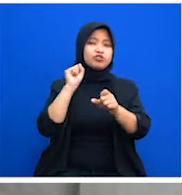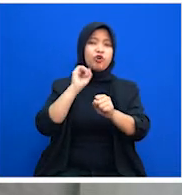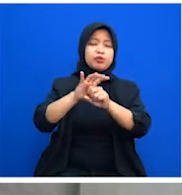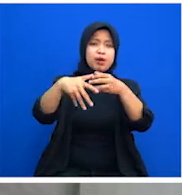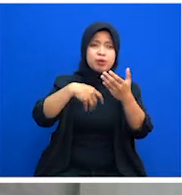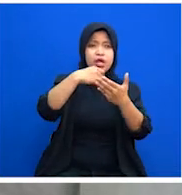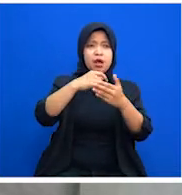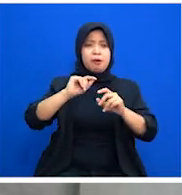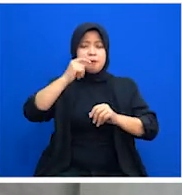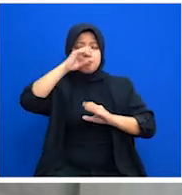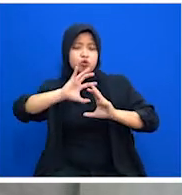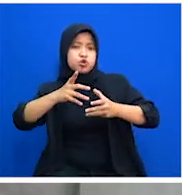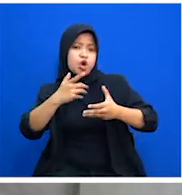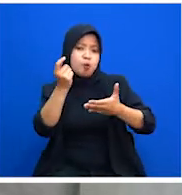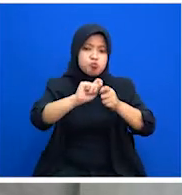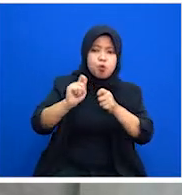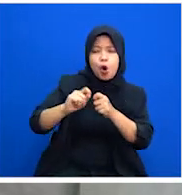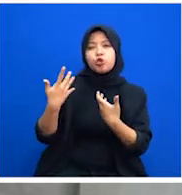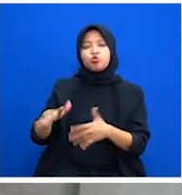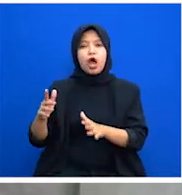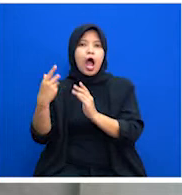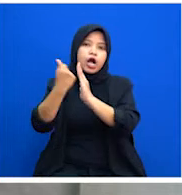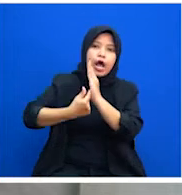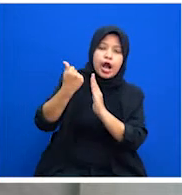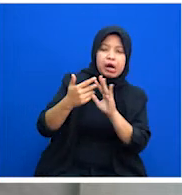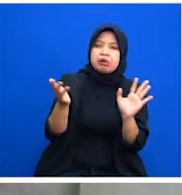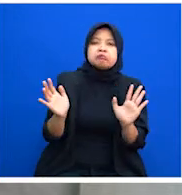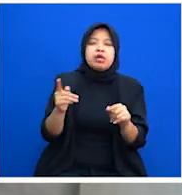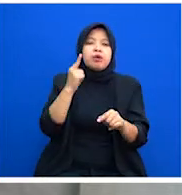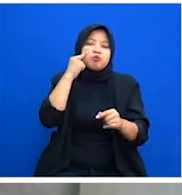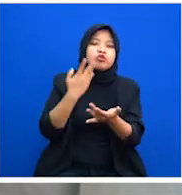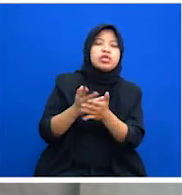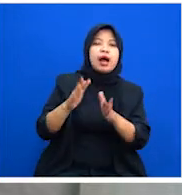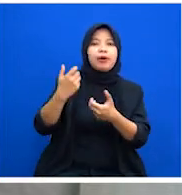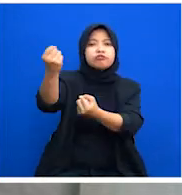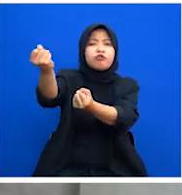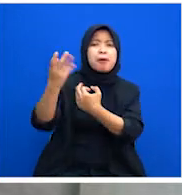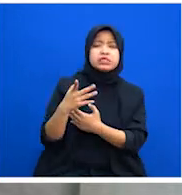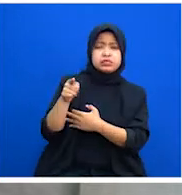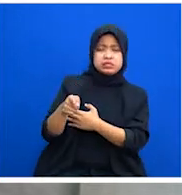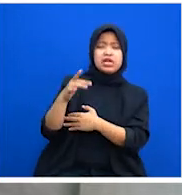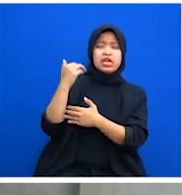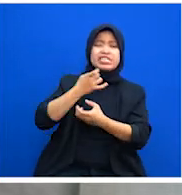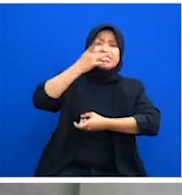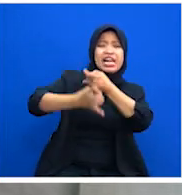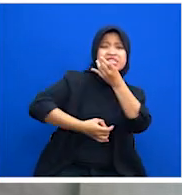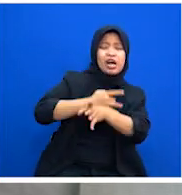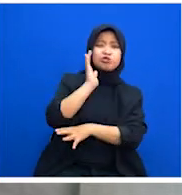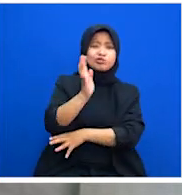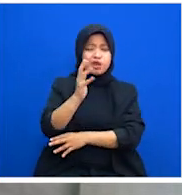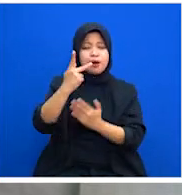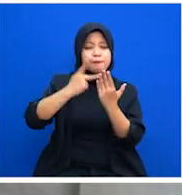kopine sudah dipesan oleh bank dunia dan akan selesai di tahun 2025 begitu padahal faktanya informasi itu sama sekali sudah menjelaskan bahwa